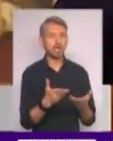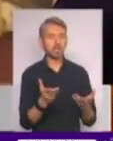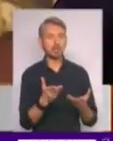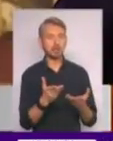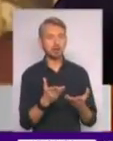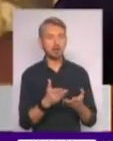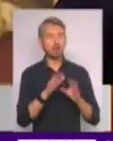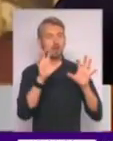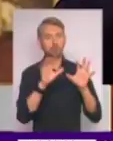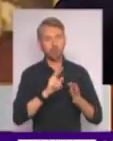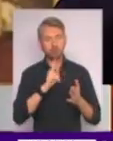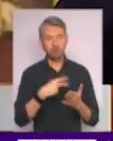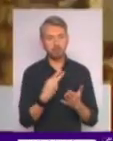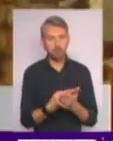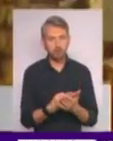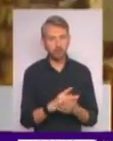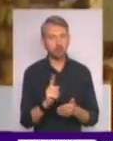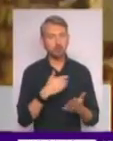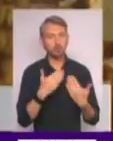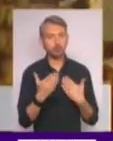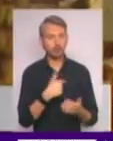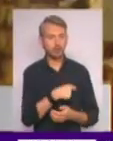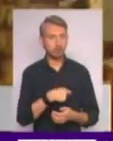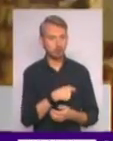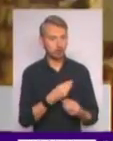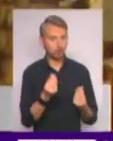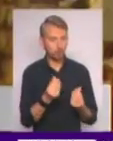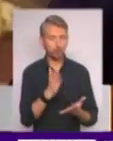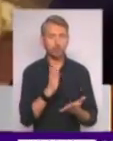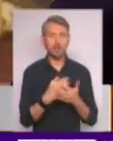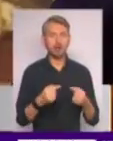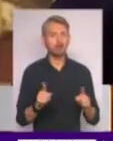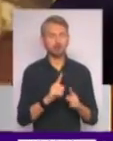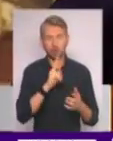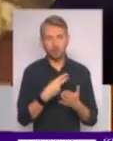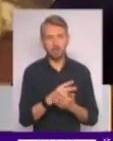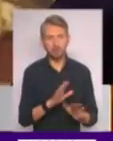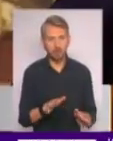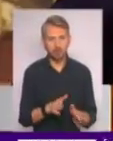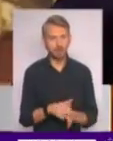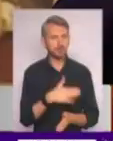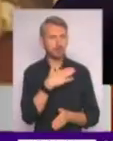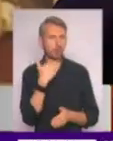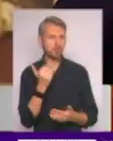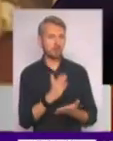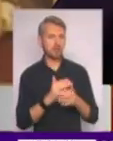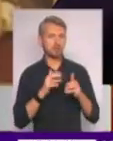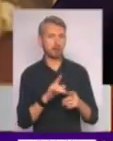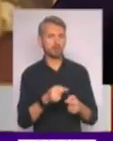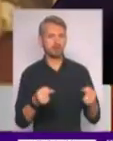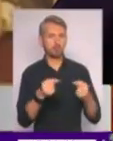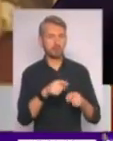числі законодавчо передбачені, що стосується депутатського фонду, є речі, які не передбачені. Не хотілося б мати справу з